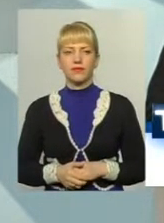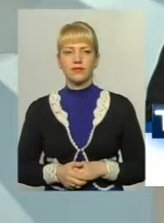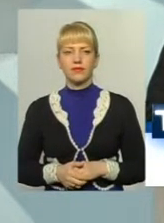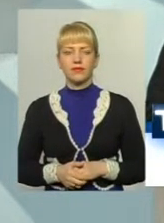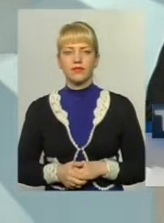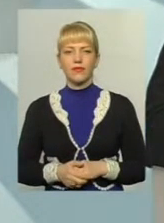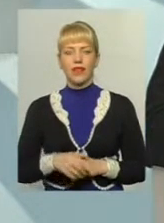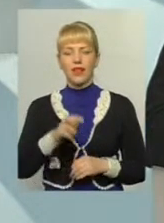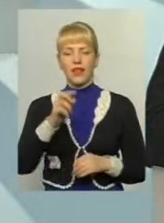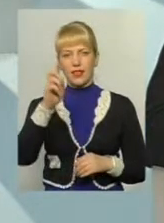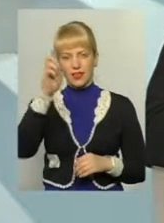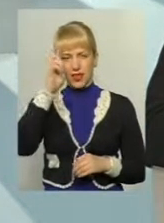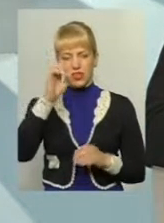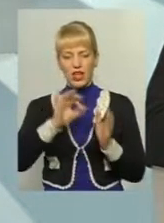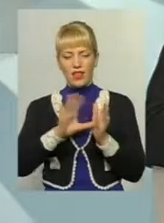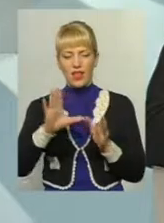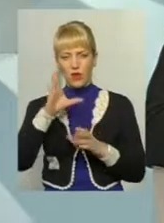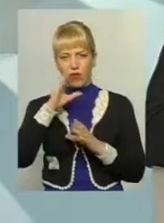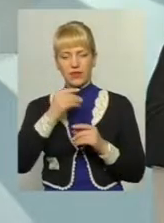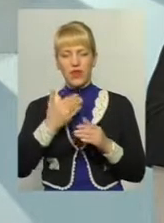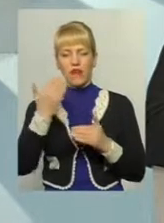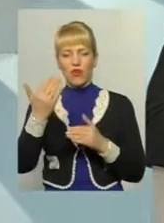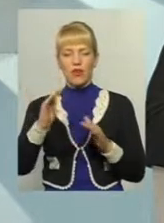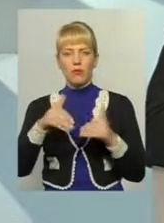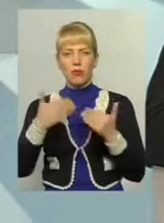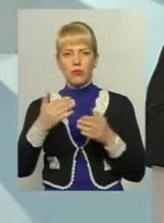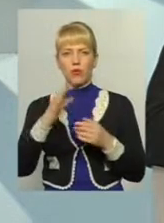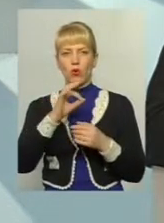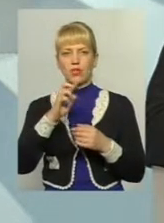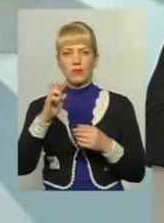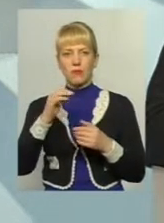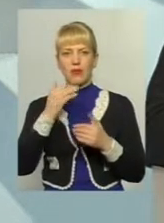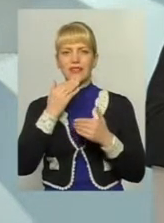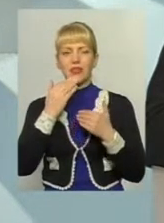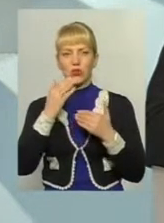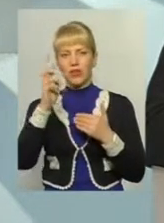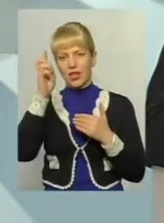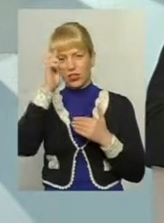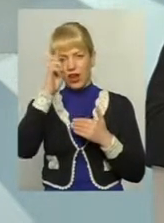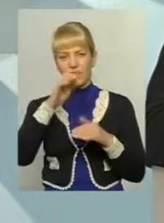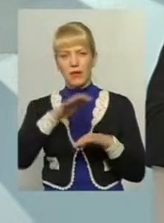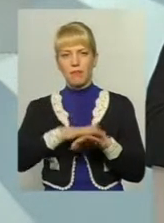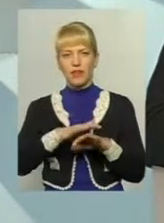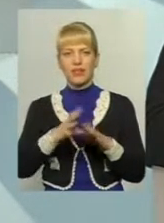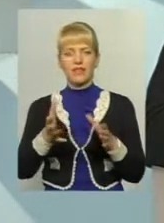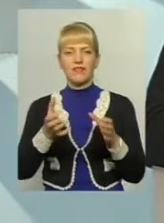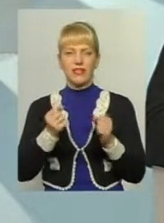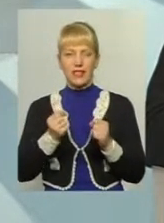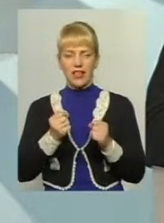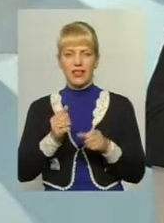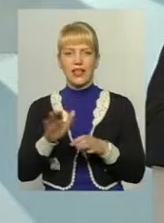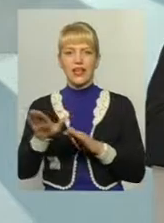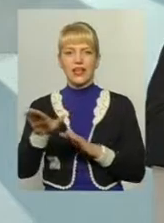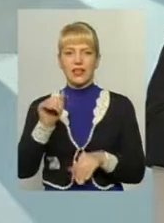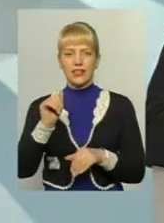за мабуть 5 останніх років єдине, на що вони спромоглися, це створення цієї програми разом із